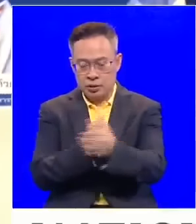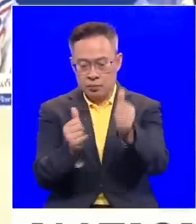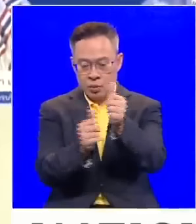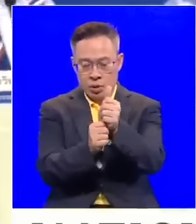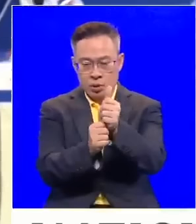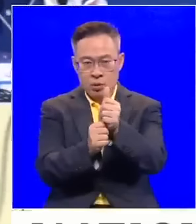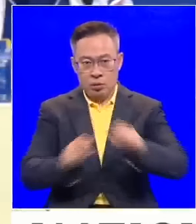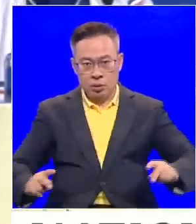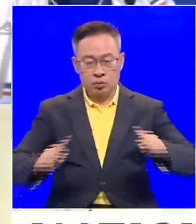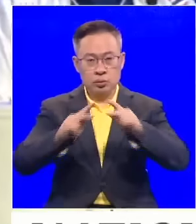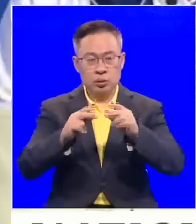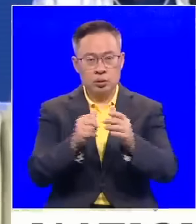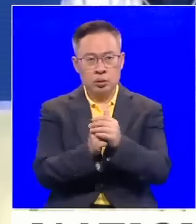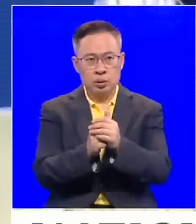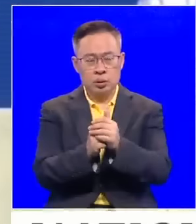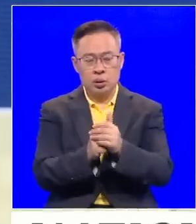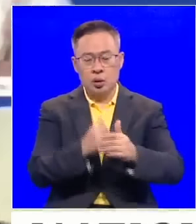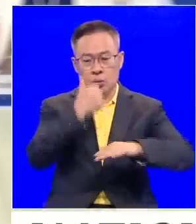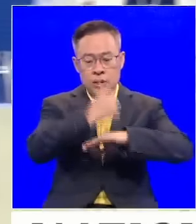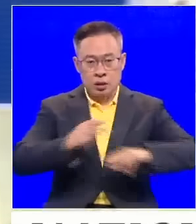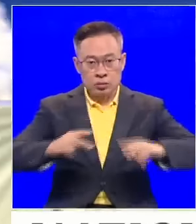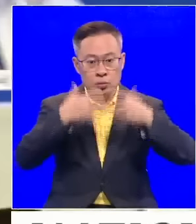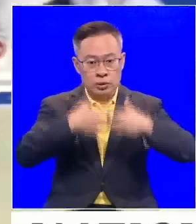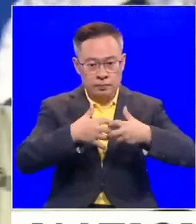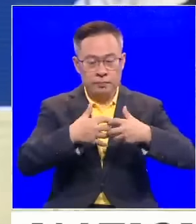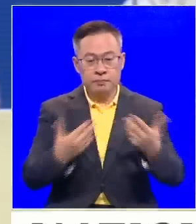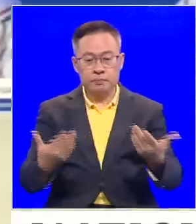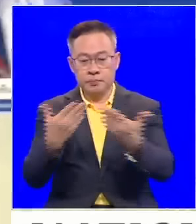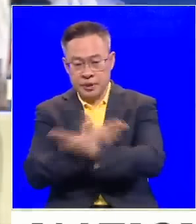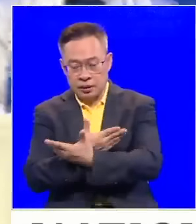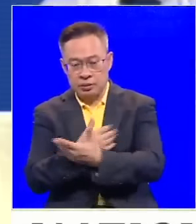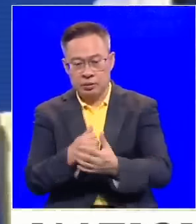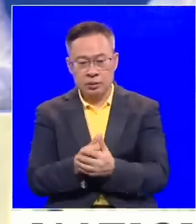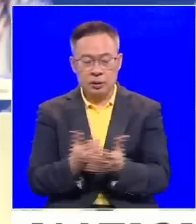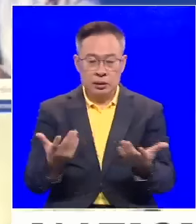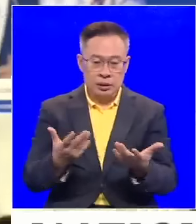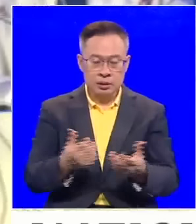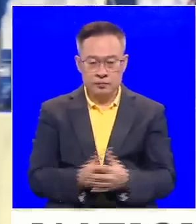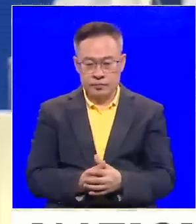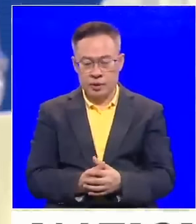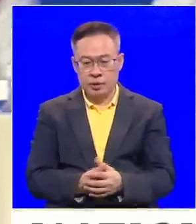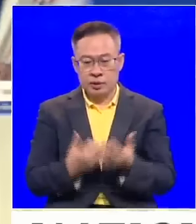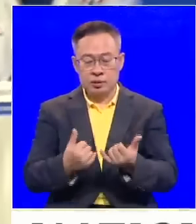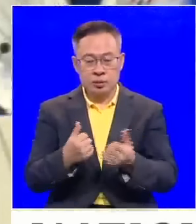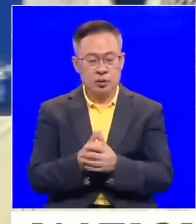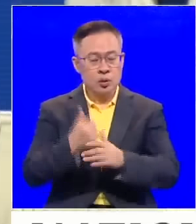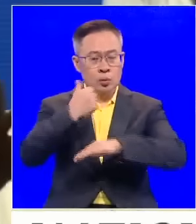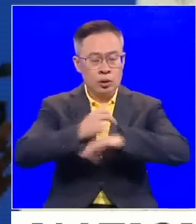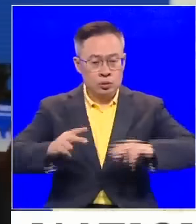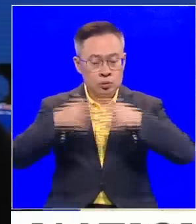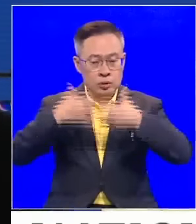ให้รัฐมนตรีว่าการกระทรวงอุตสาหกรรมท่านปัจจุบันเนี่ยถอยมาแล้วก็ให้คุณเอกนัทซึ่งตอนนี้ไม่มีคดีความอะไรแล้วขึ้นมา